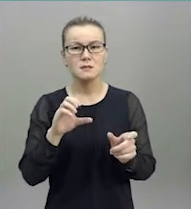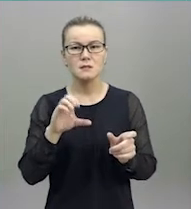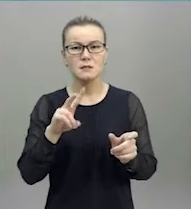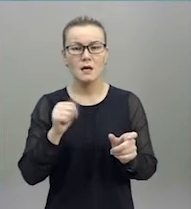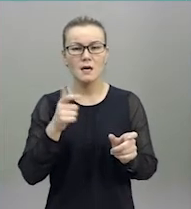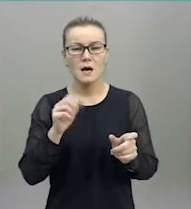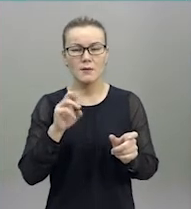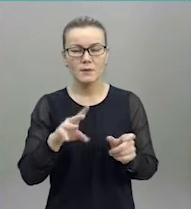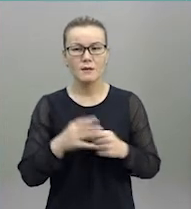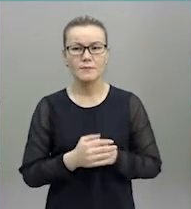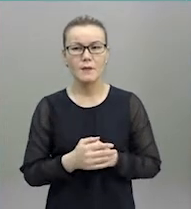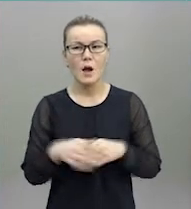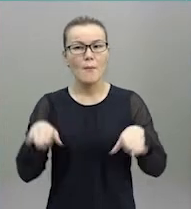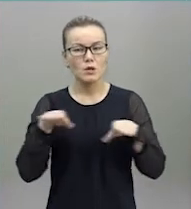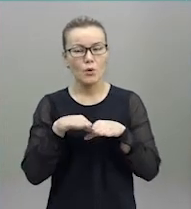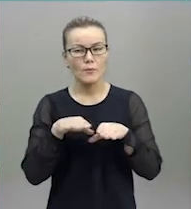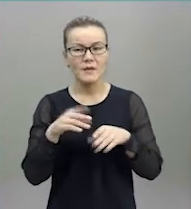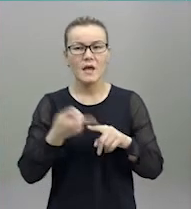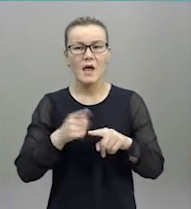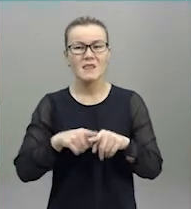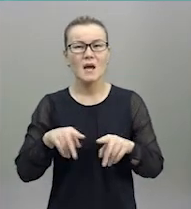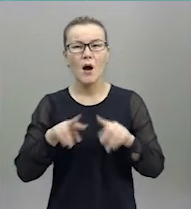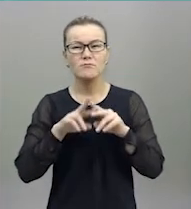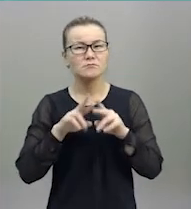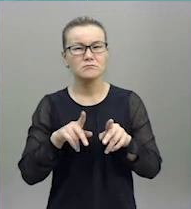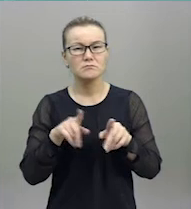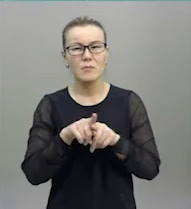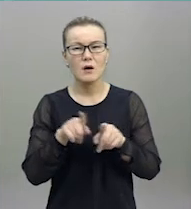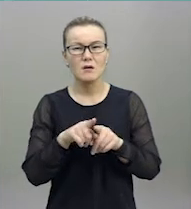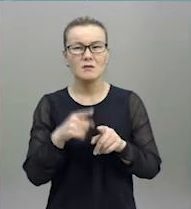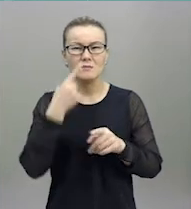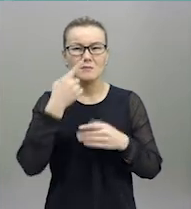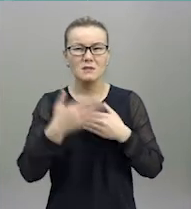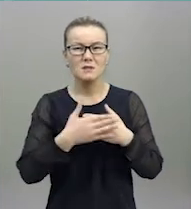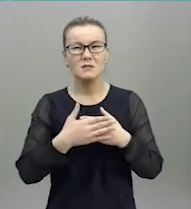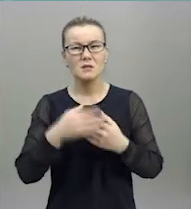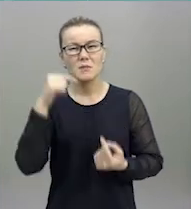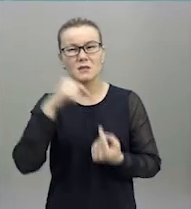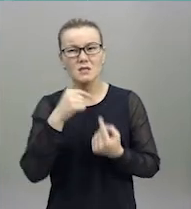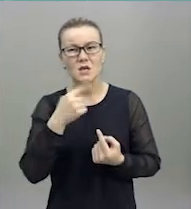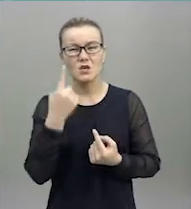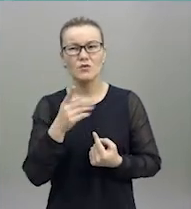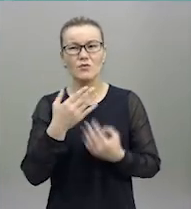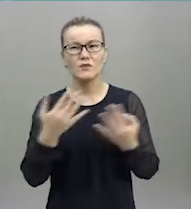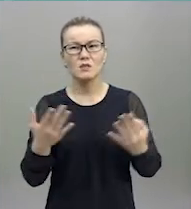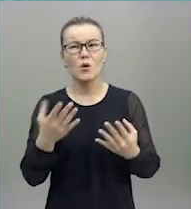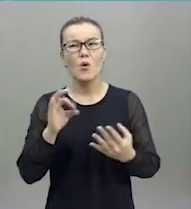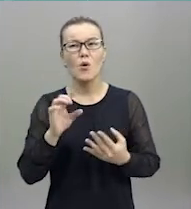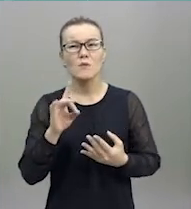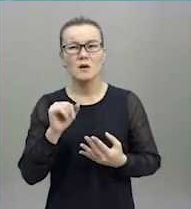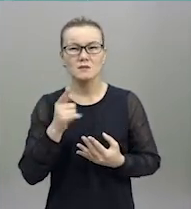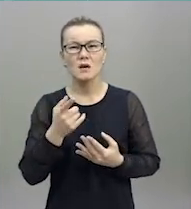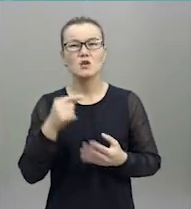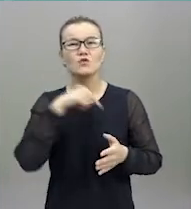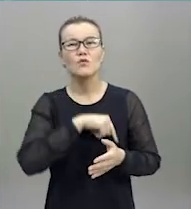подобный это похожий схожи с чем-то близкий подходящие одного вида образа свойства или